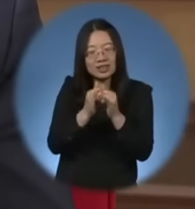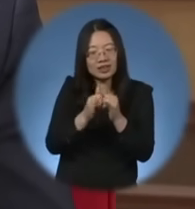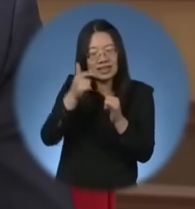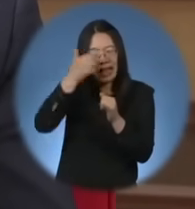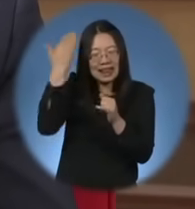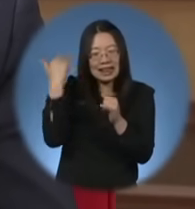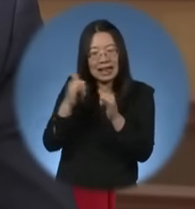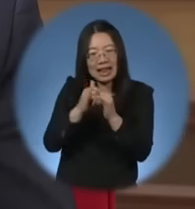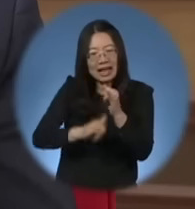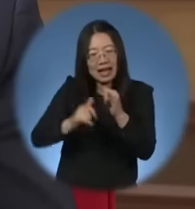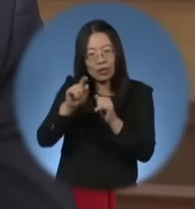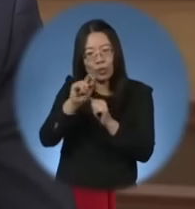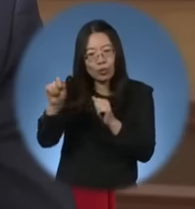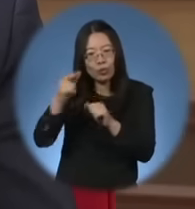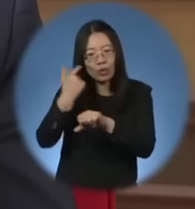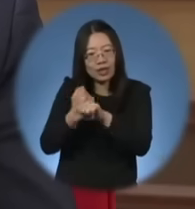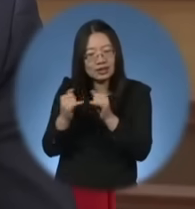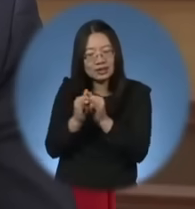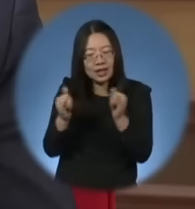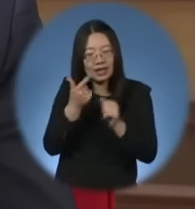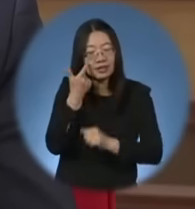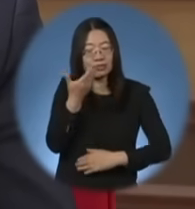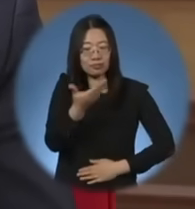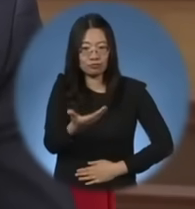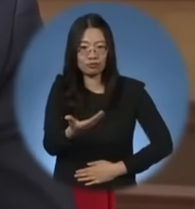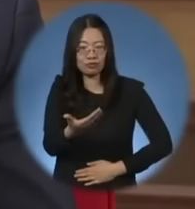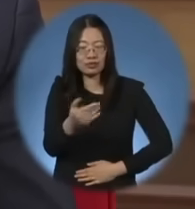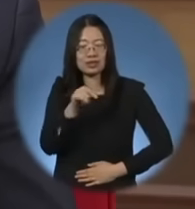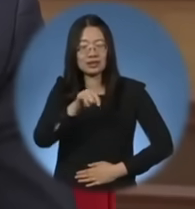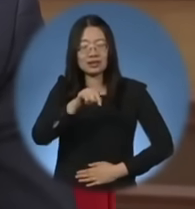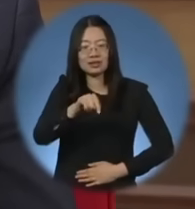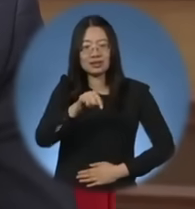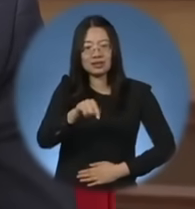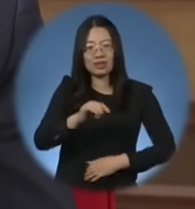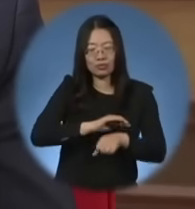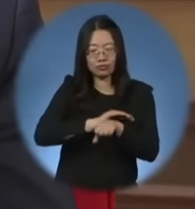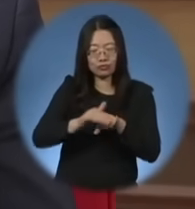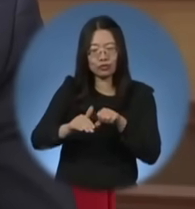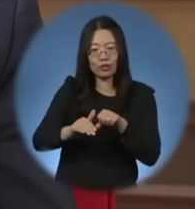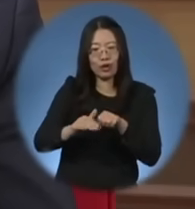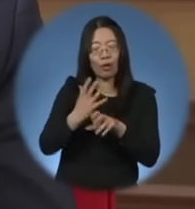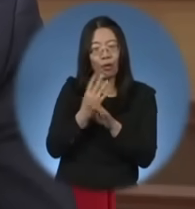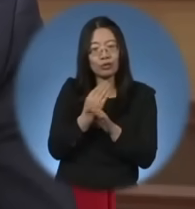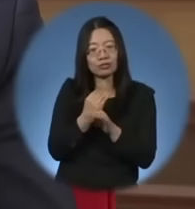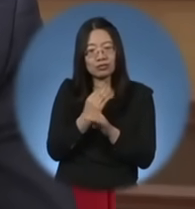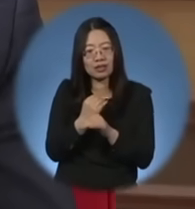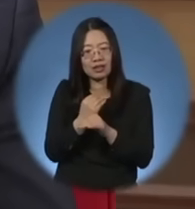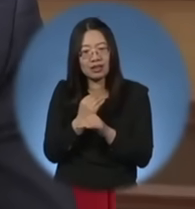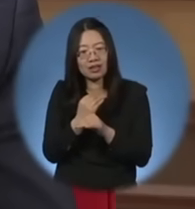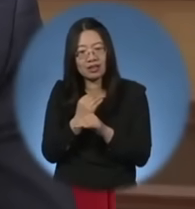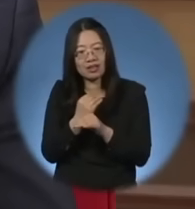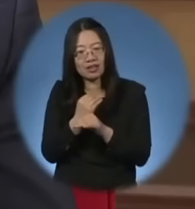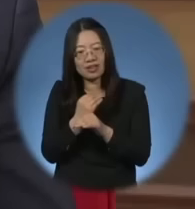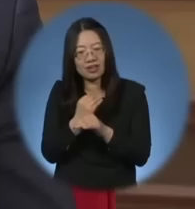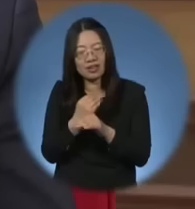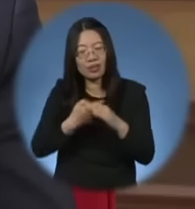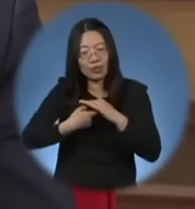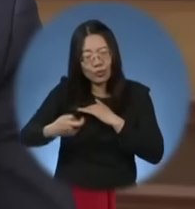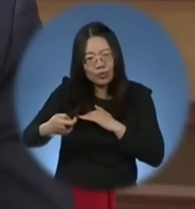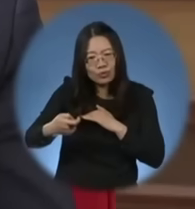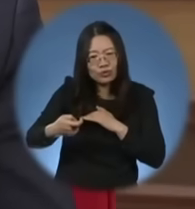학자입니다네 그 고고 학자는 질문했습니다이 무덤은 언제